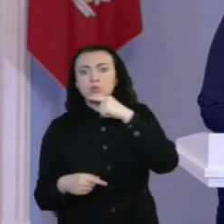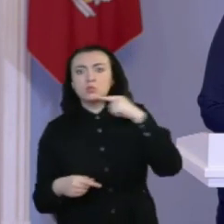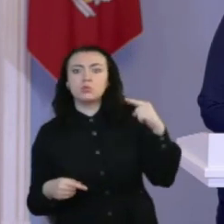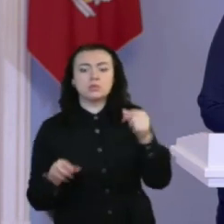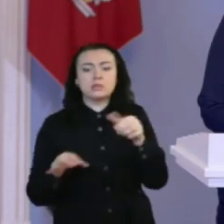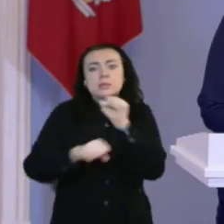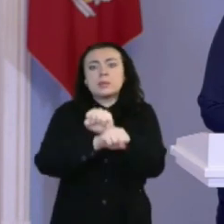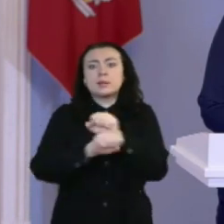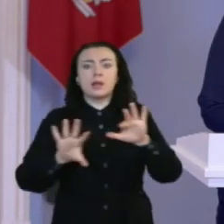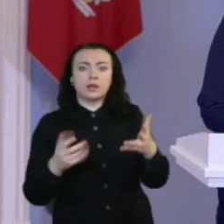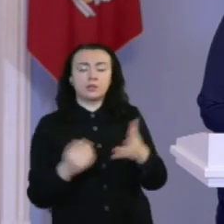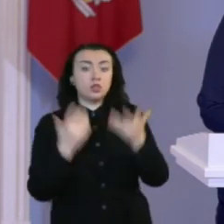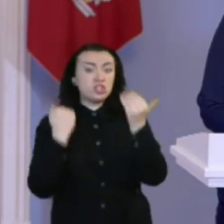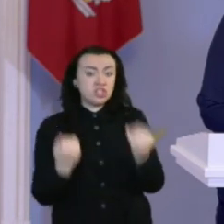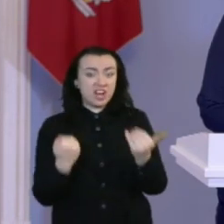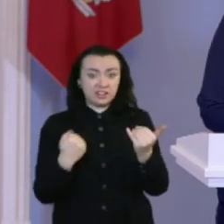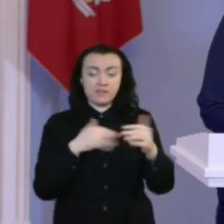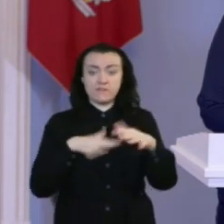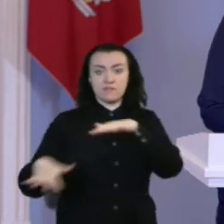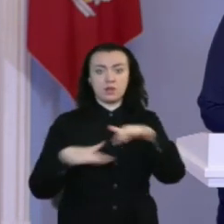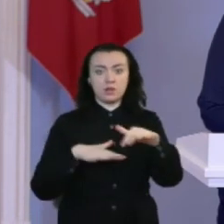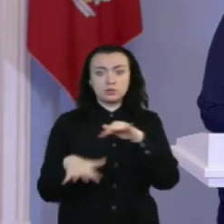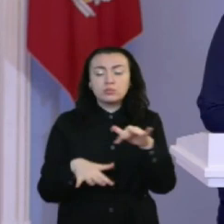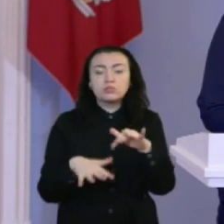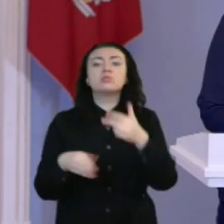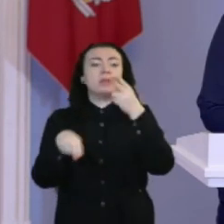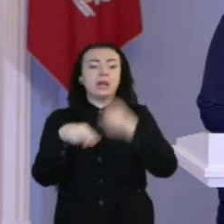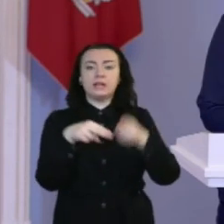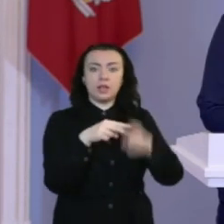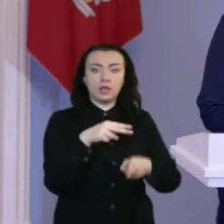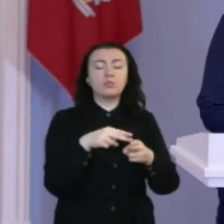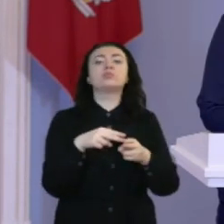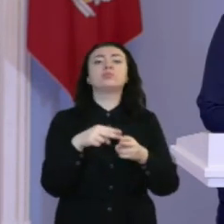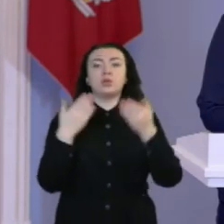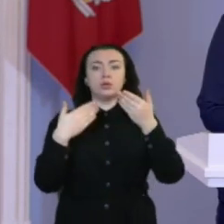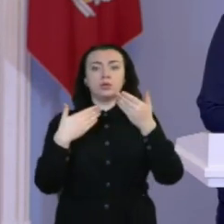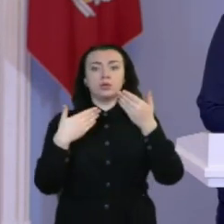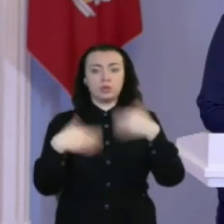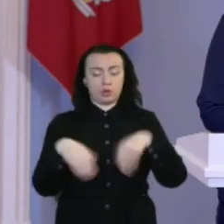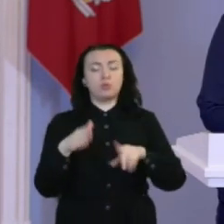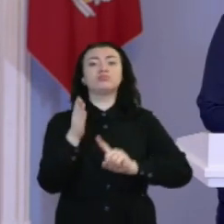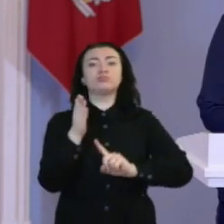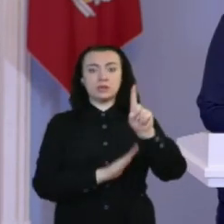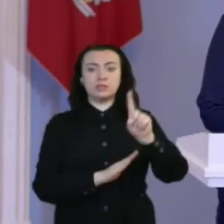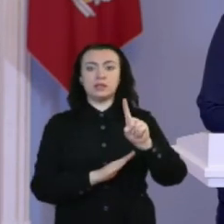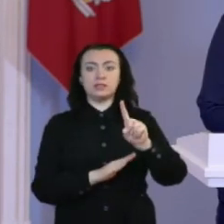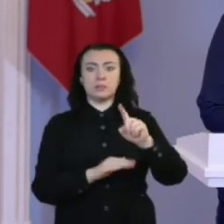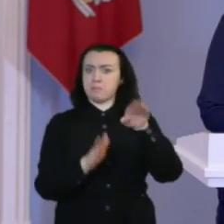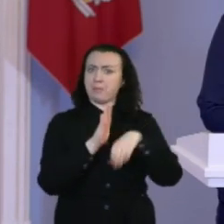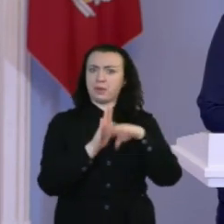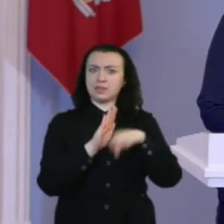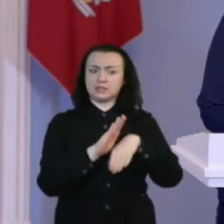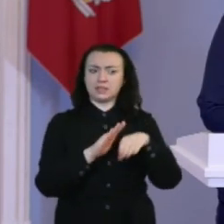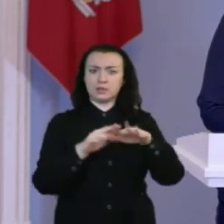užkardymo. Šiandien tokių veiksmų ir tokių sprendimų mes imsimės neįlinėje Europos vadovų taryboje,